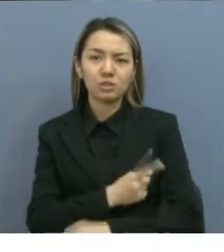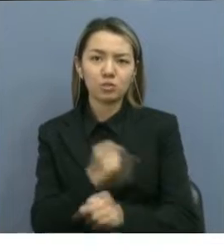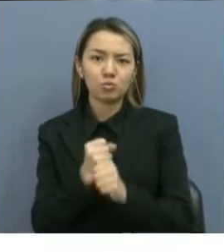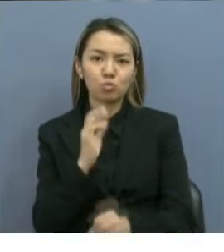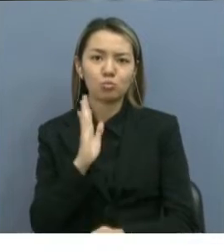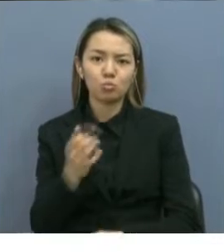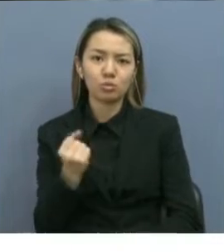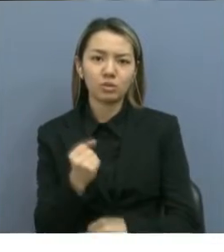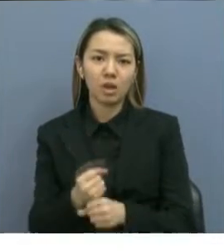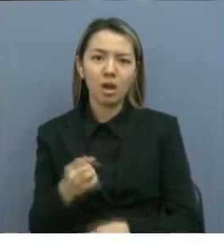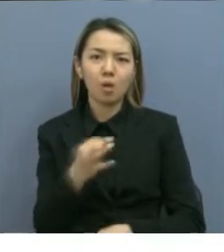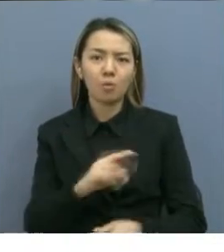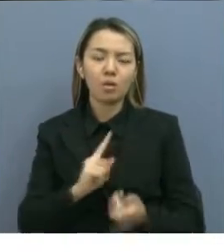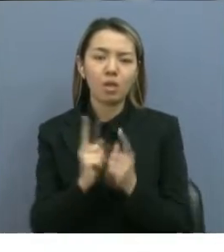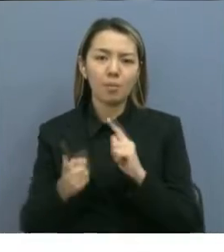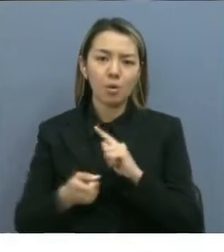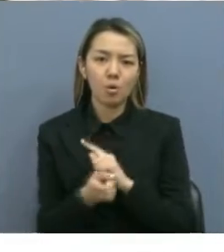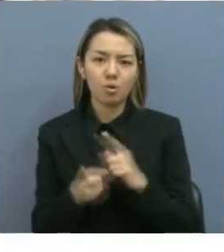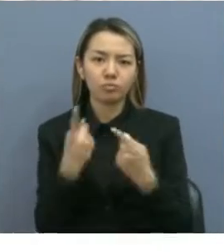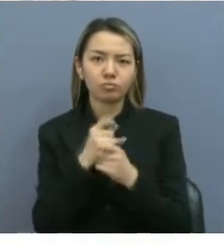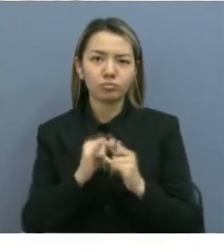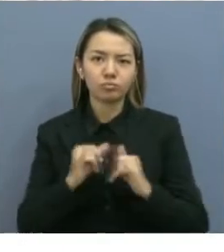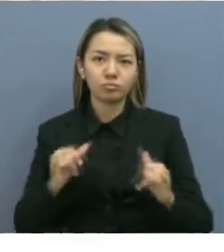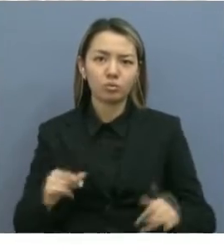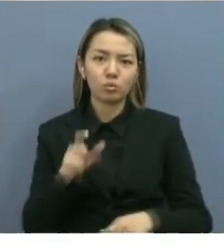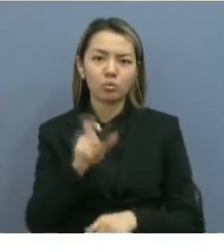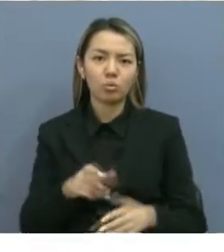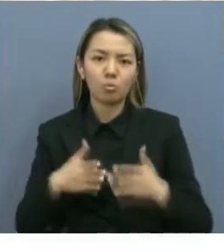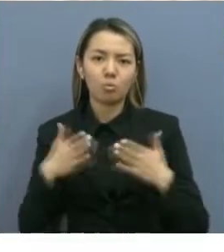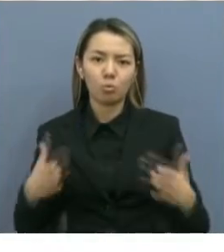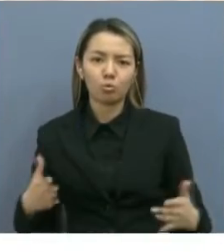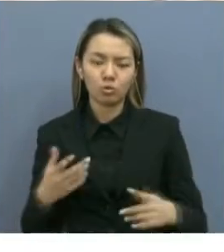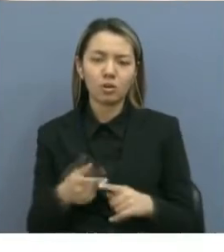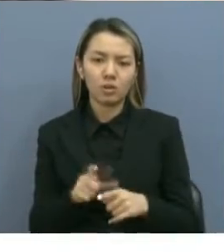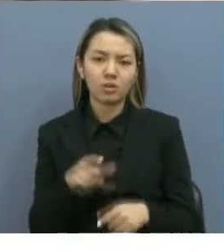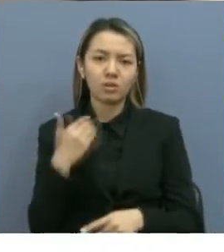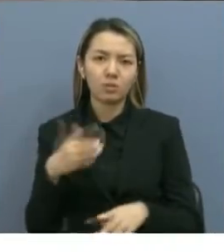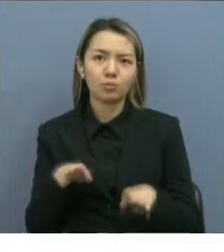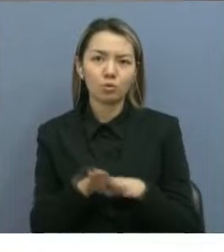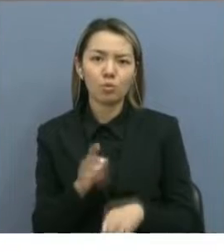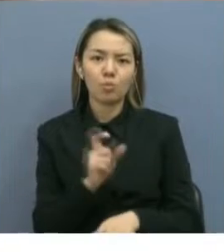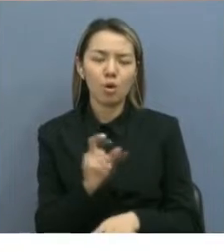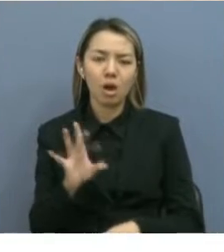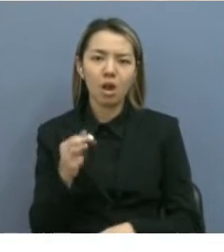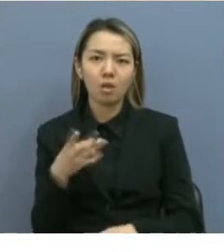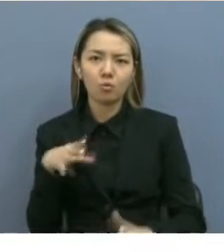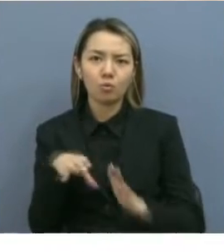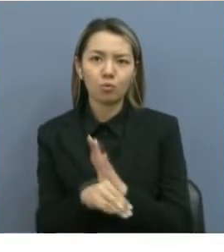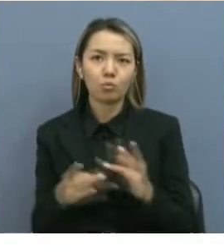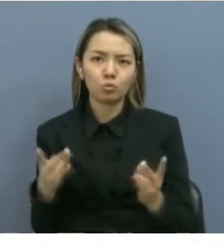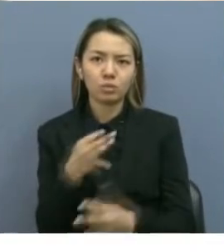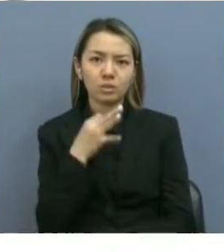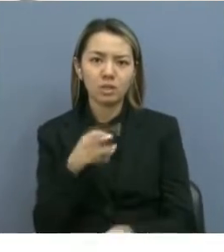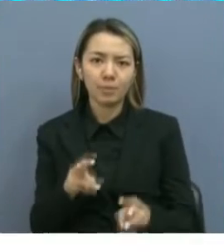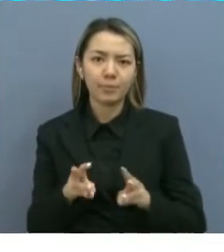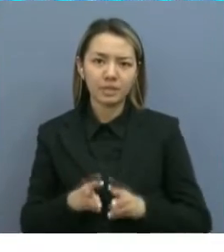күшейтілетінін айтты. Ал өңірлерде керісінше індетті жұқтырғандар саны өсіп келеді. Сондықтан оларға да біртіндеп карантин енгізу керек, деді